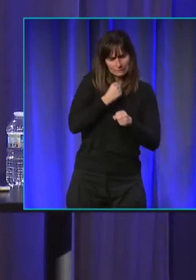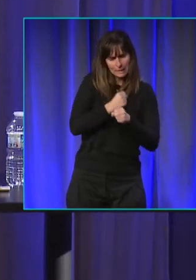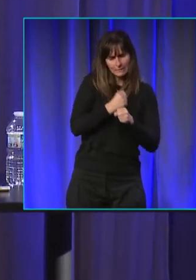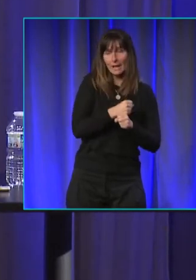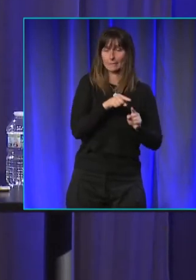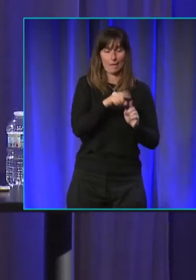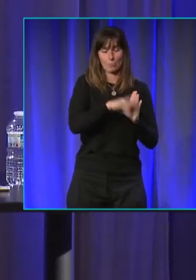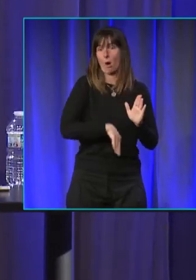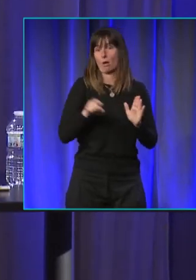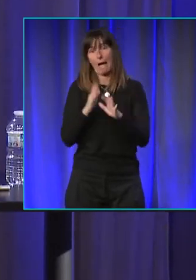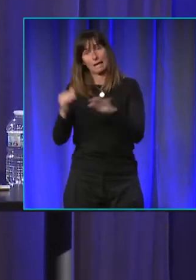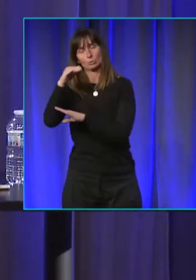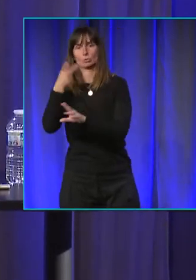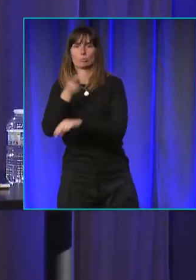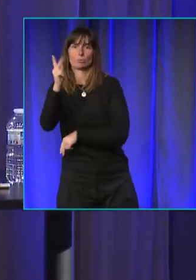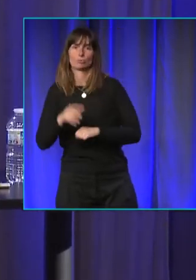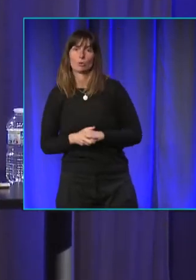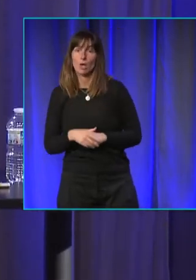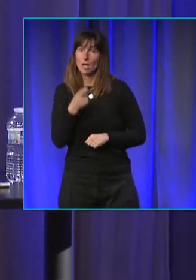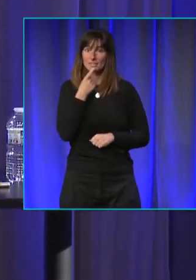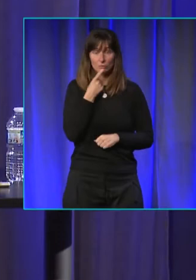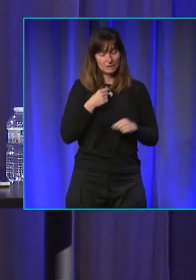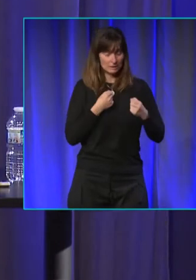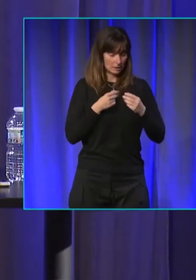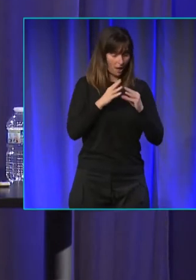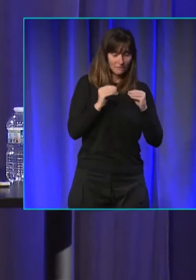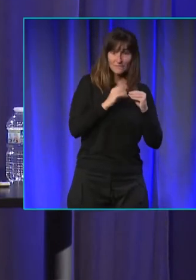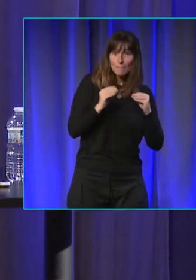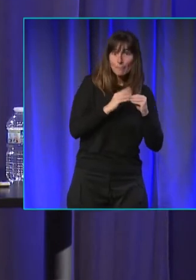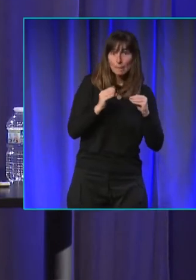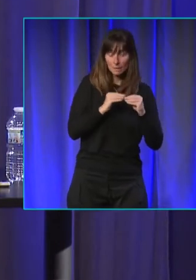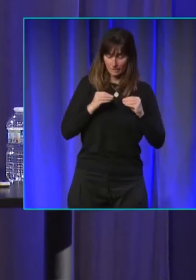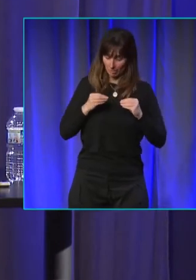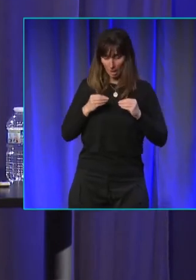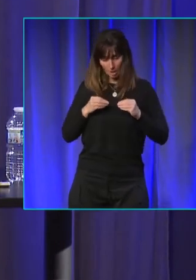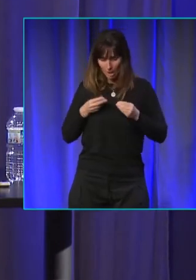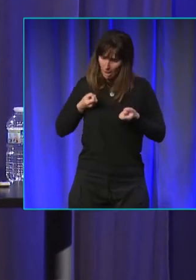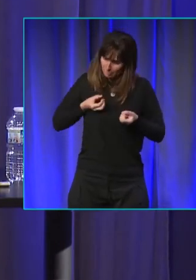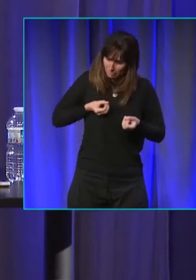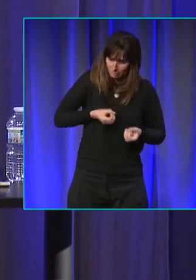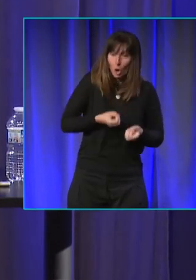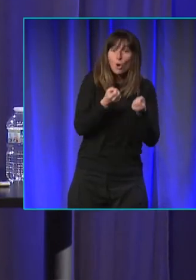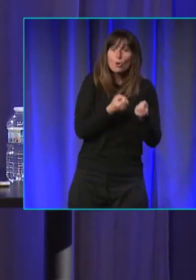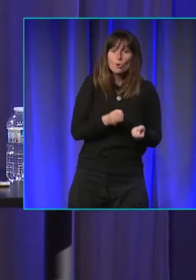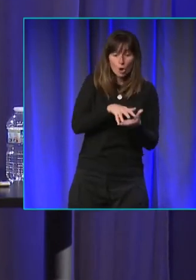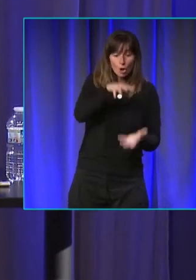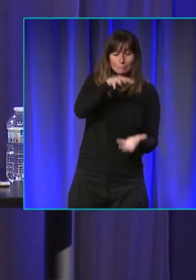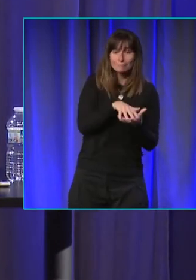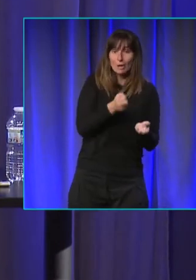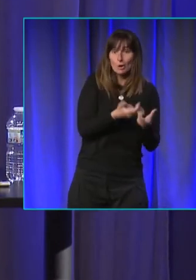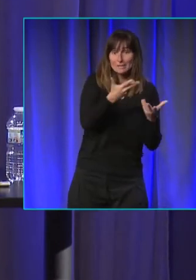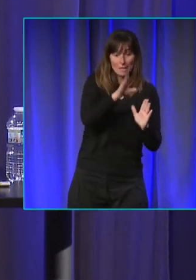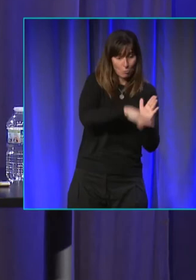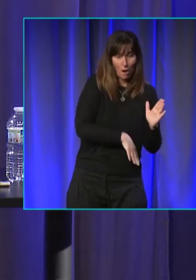motrices, mobilisées ou recrutées, sera, en tout cas le nombre sera toujours plus faible chez l'enfant que chez